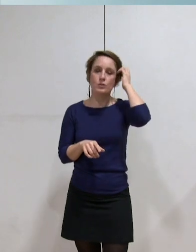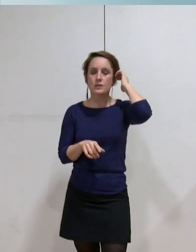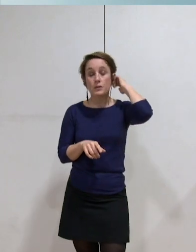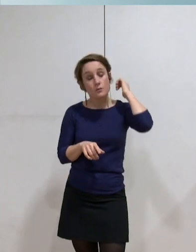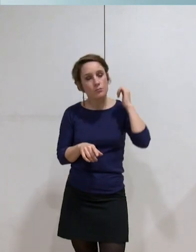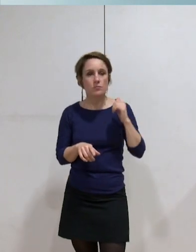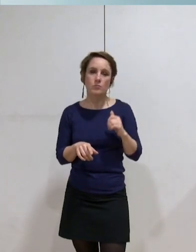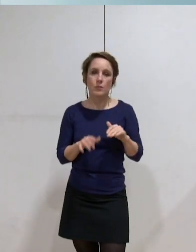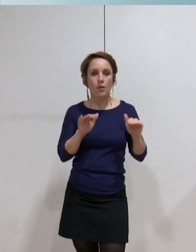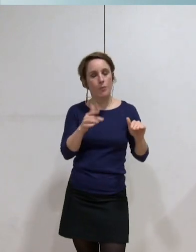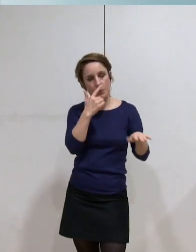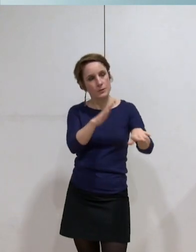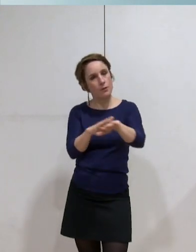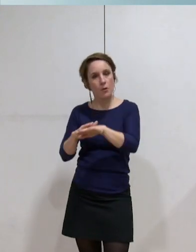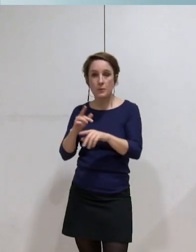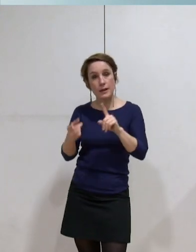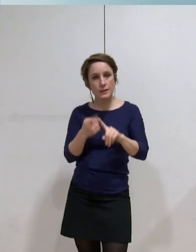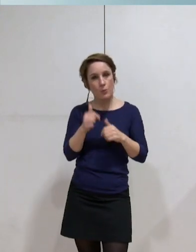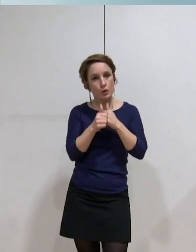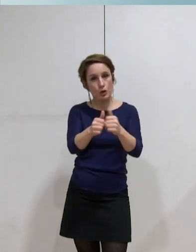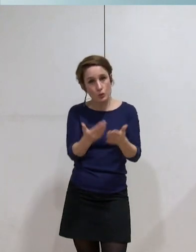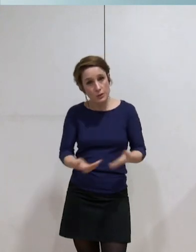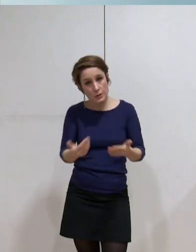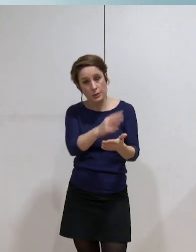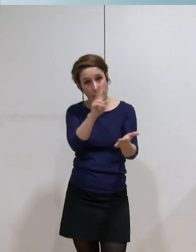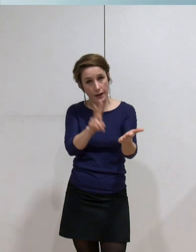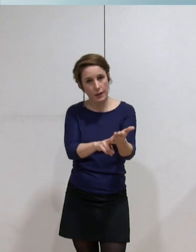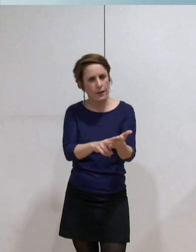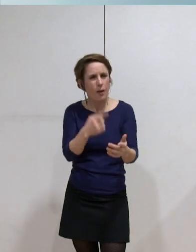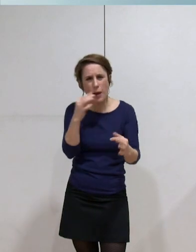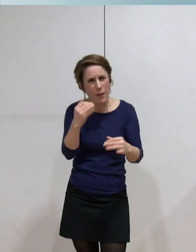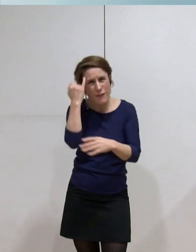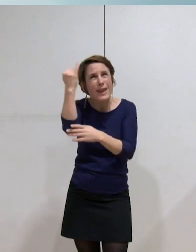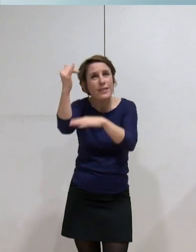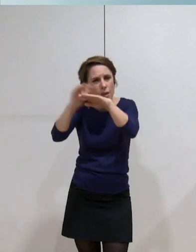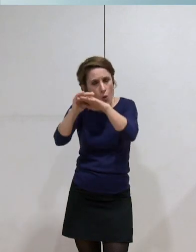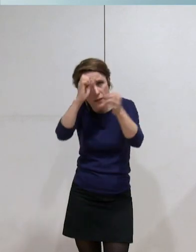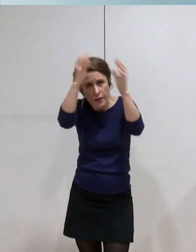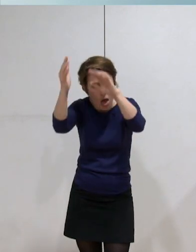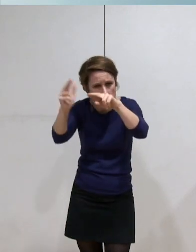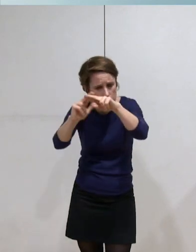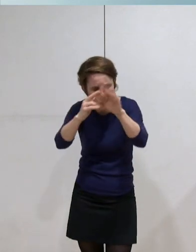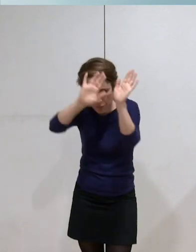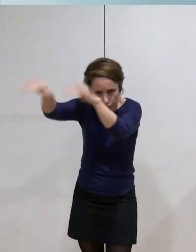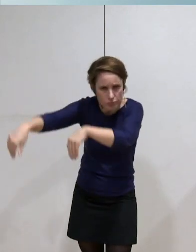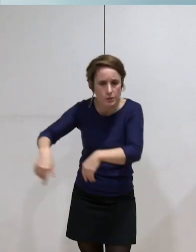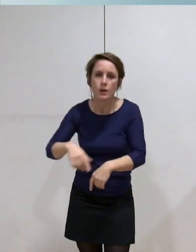leur réalité physique on parlera pas ici d'idéologie sur la question du logement